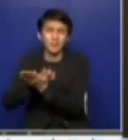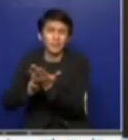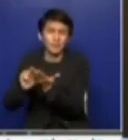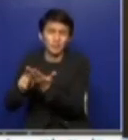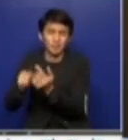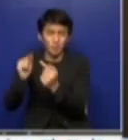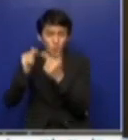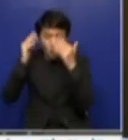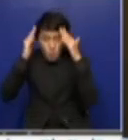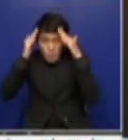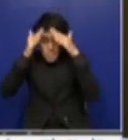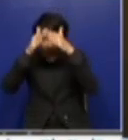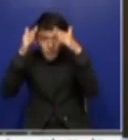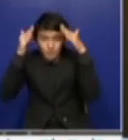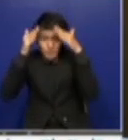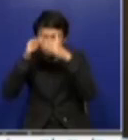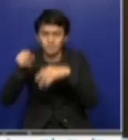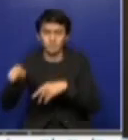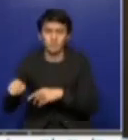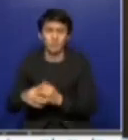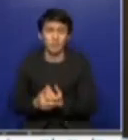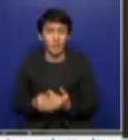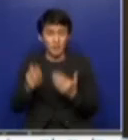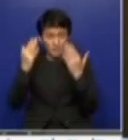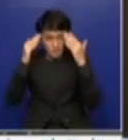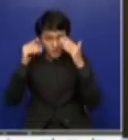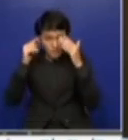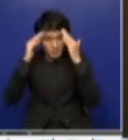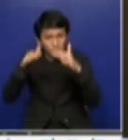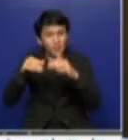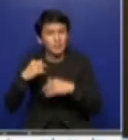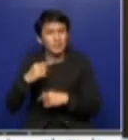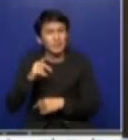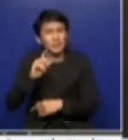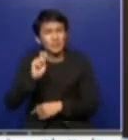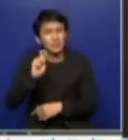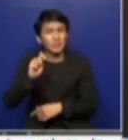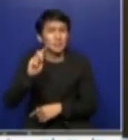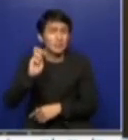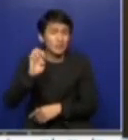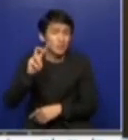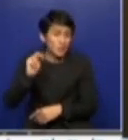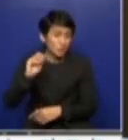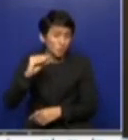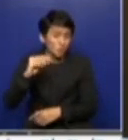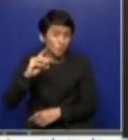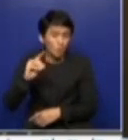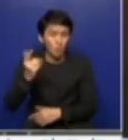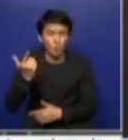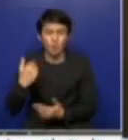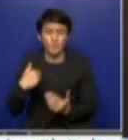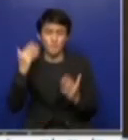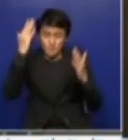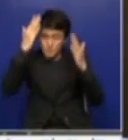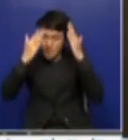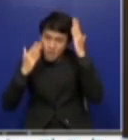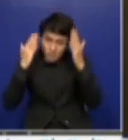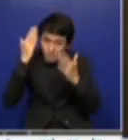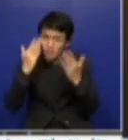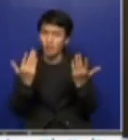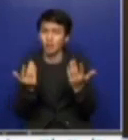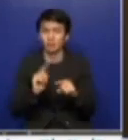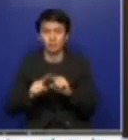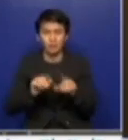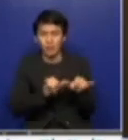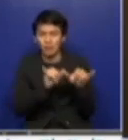ามไปอินโดนีเซียมาเลเซียเป็นต้นทำไมเขาทิ้งประเท